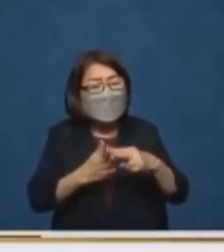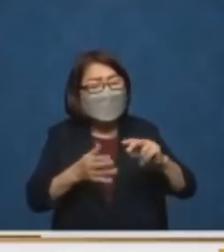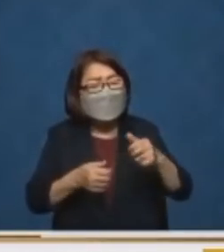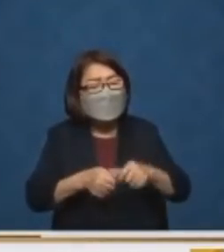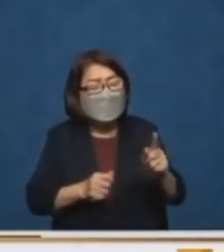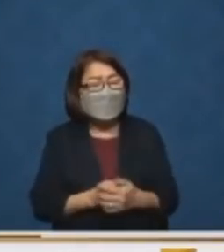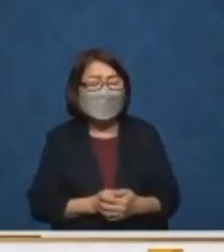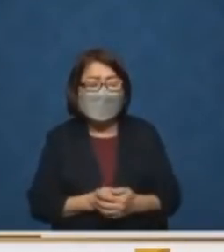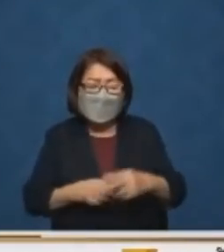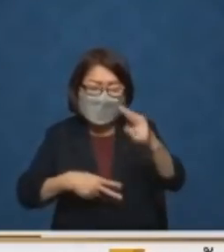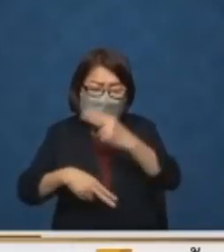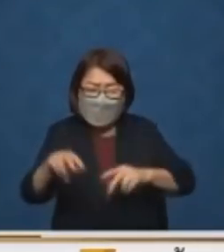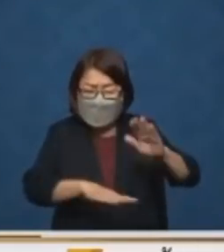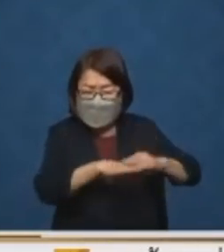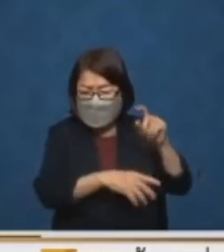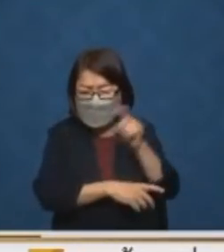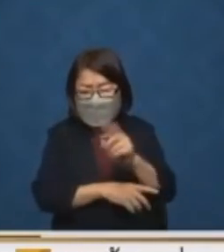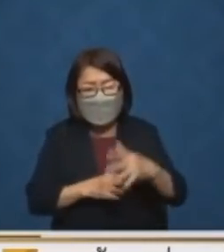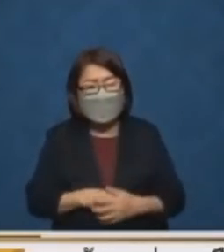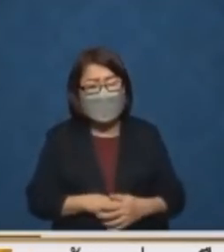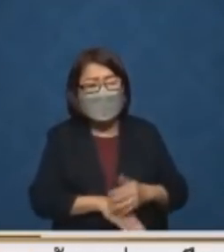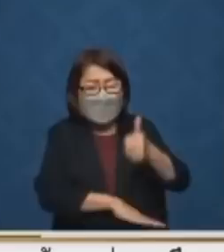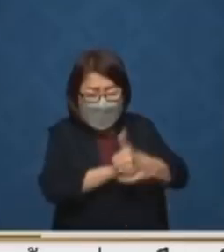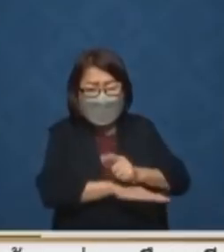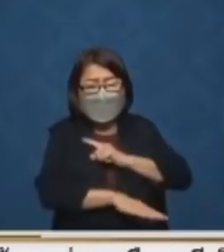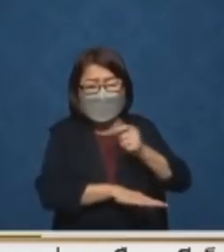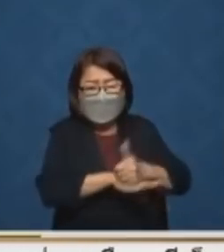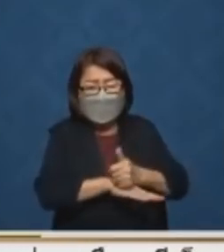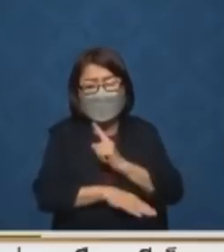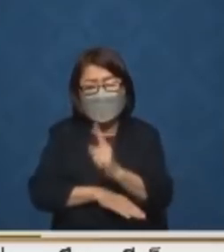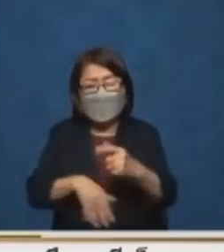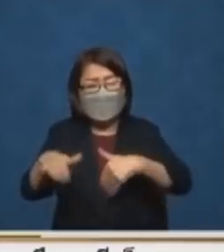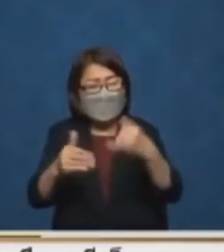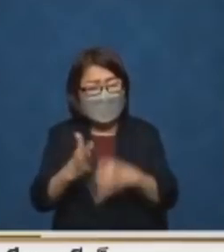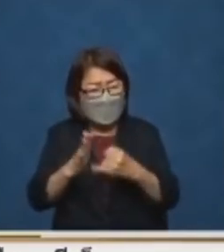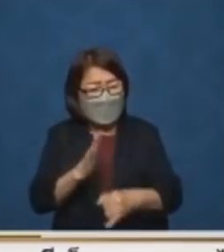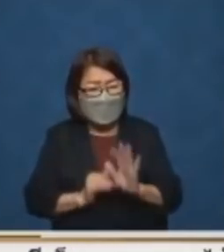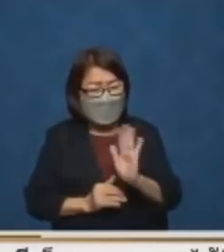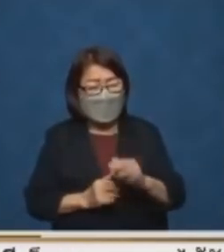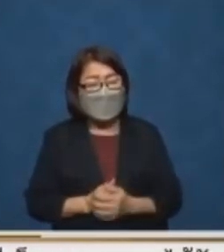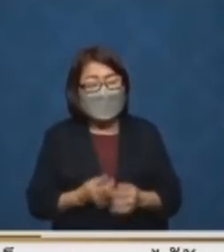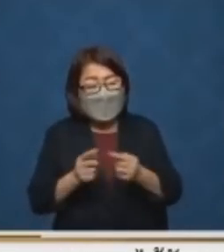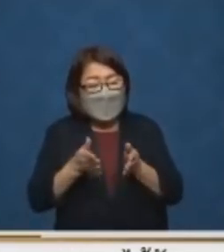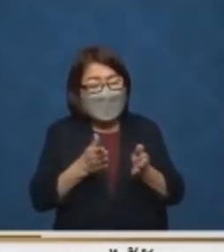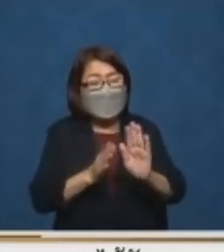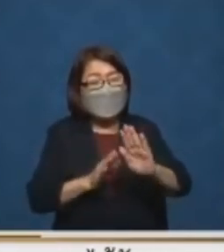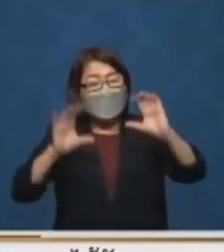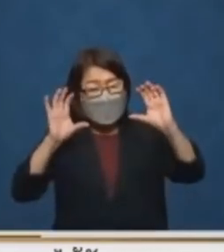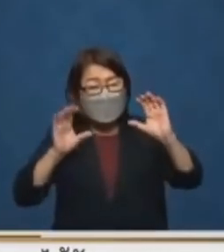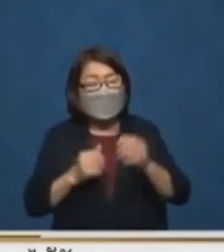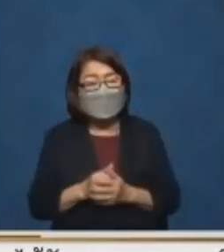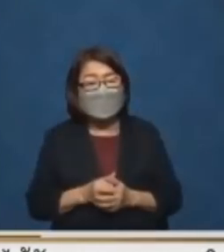ในฐานะที่ทานเป็นผู้พคับอัญชาท่านอยามาโทษพี่น้ปัชนแต่หน่วยงานของรั และจด้วยวน